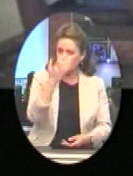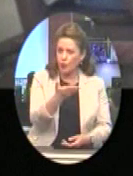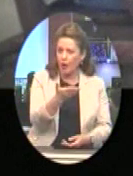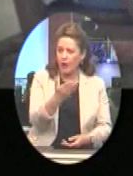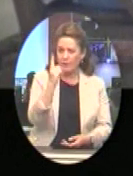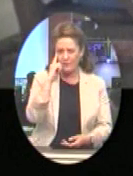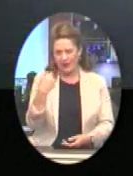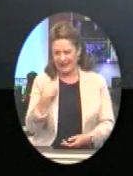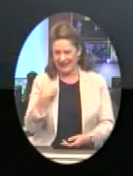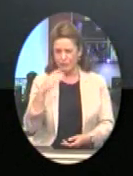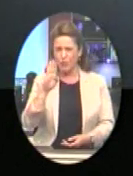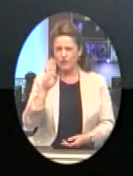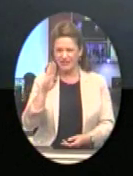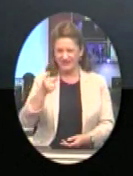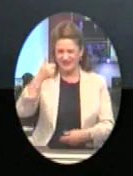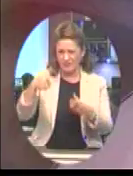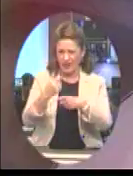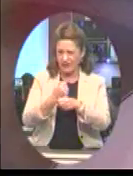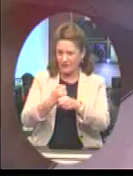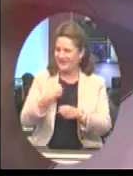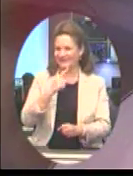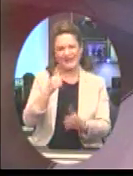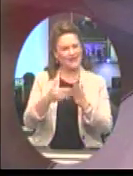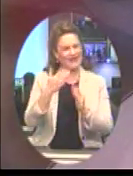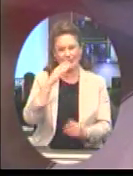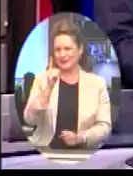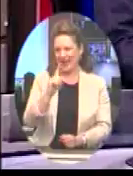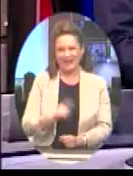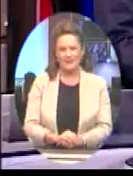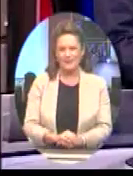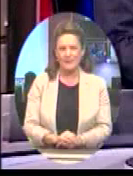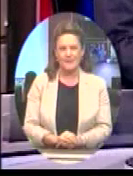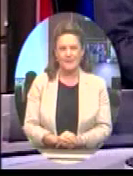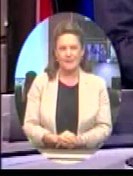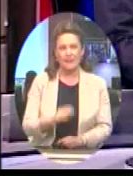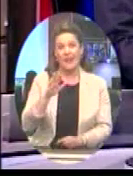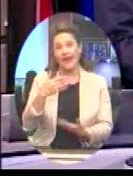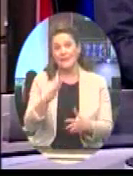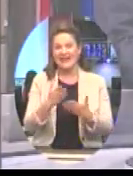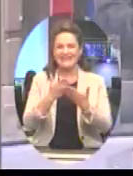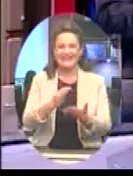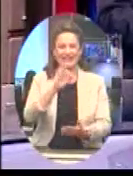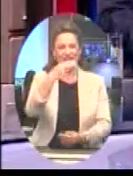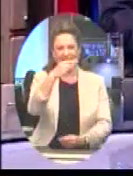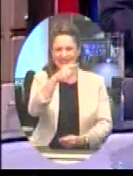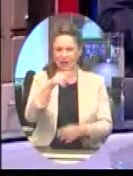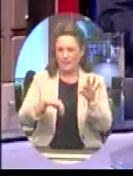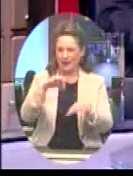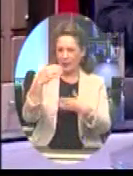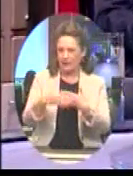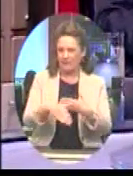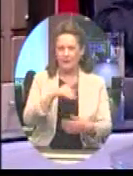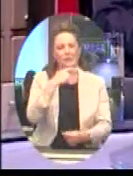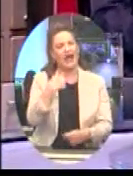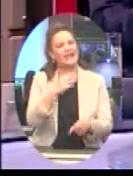בוז'י. אני אוותר על ירושלים? אני לא אוותר על ירושלים. כן, גם ללא העזרה של יצחק הרצוג בבחירות האחרונות. אני אשמור על